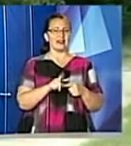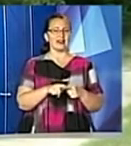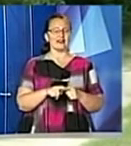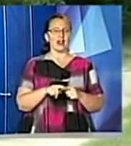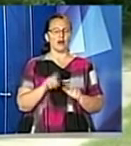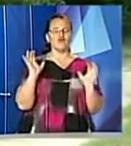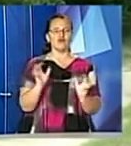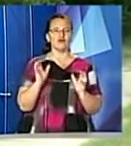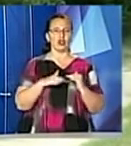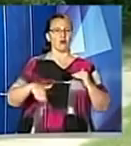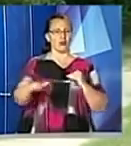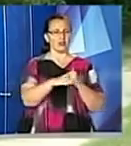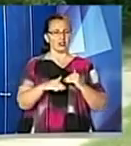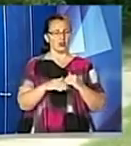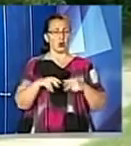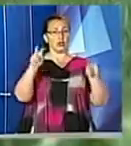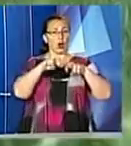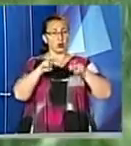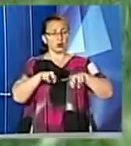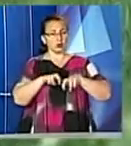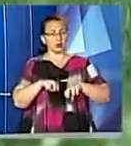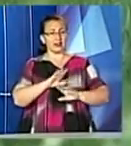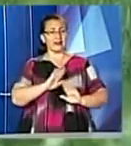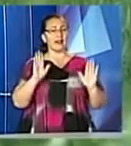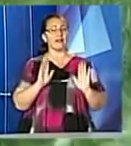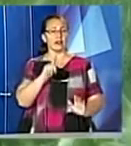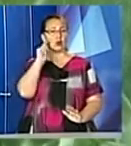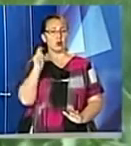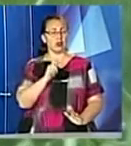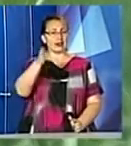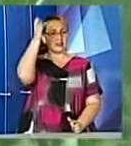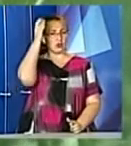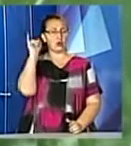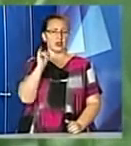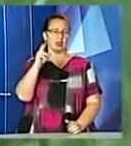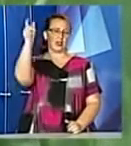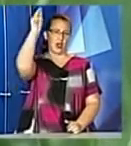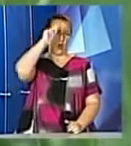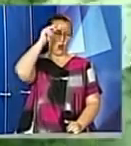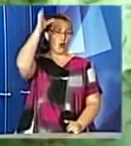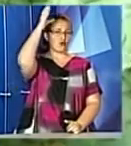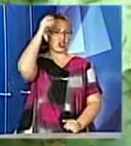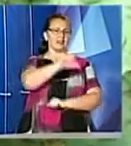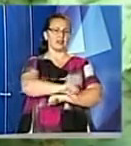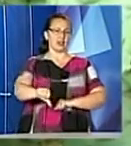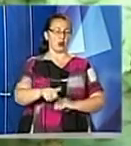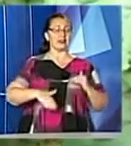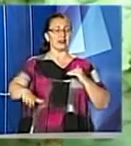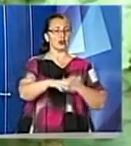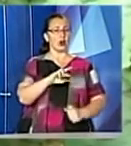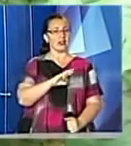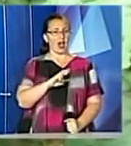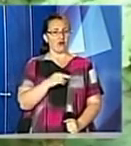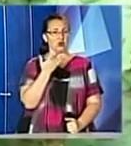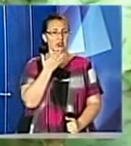для проведення досліджень не тільки українських науковців, а й для вчених за кордону. Також на території Яворівського